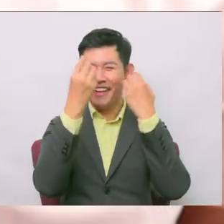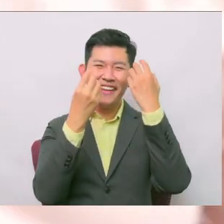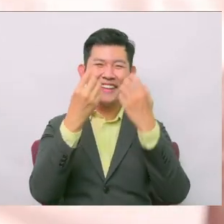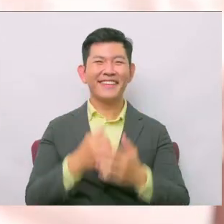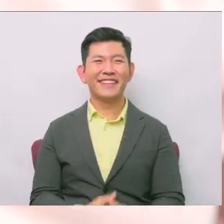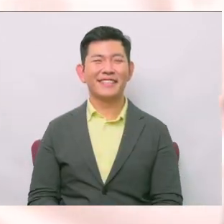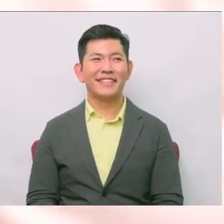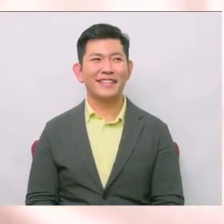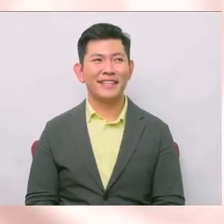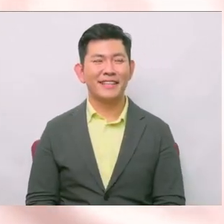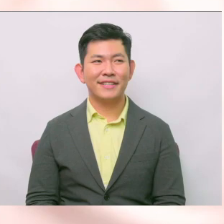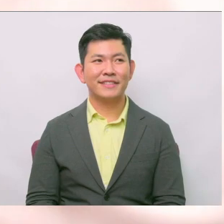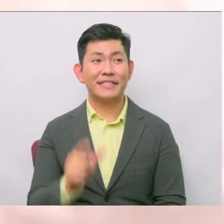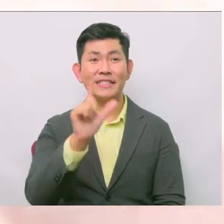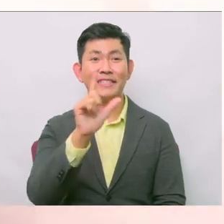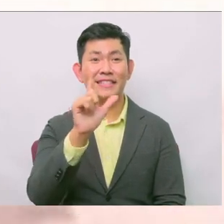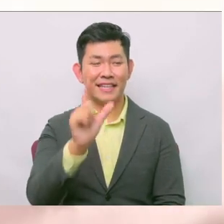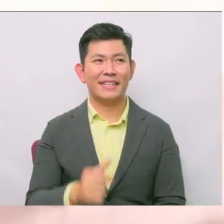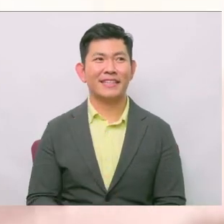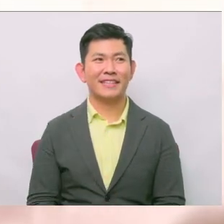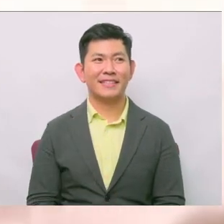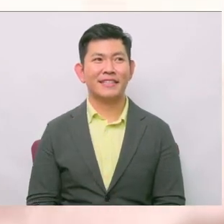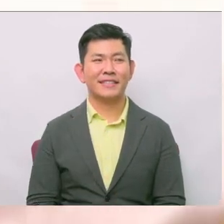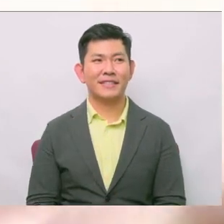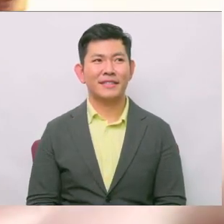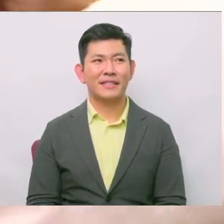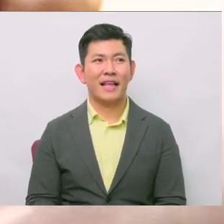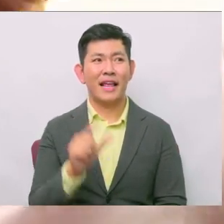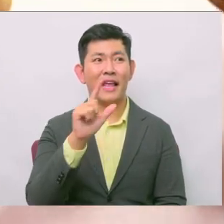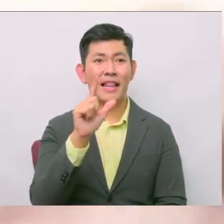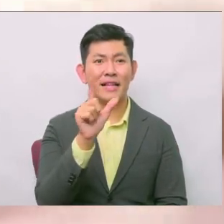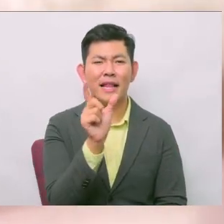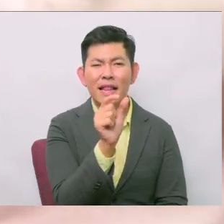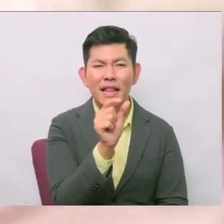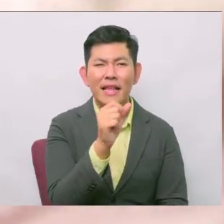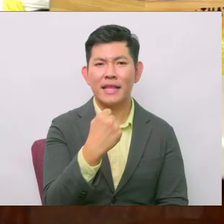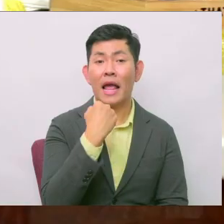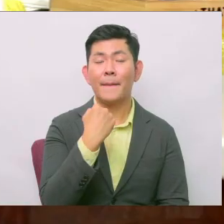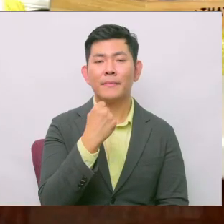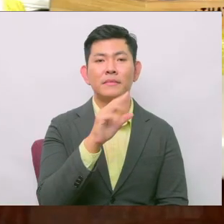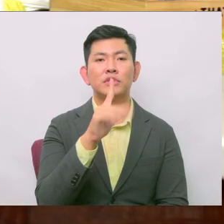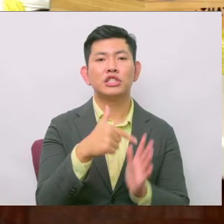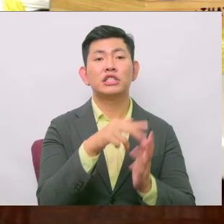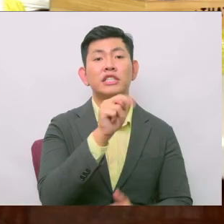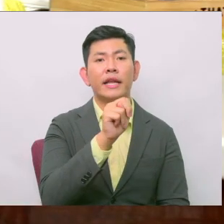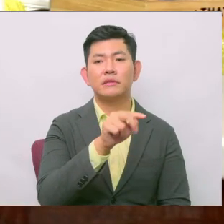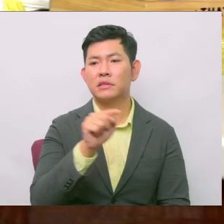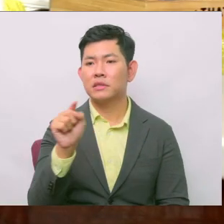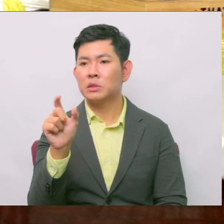ขมิ้นอันนี้คือขมิ้นชันอันนี้คือขมิ้นอ้อยนะคะขนาดก็ต่างกันสีก็ต่างกันนะ